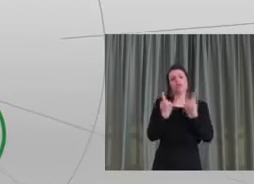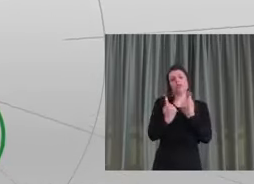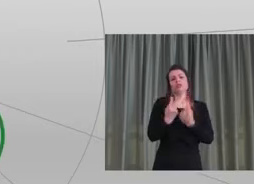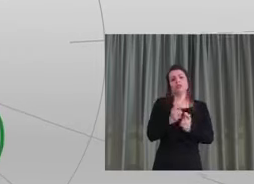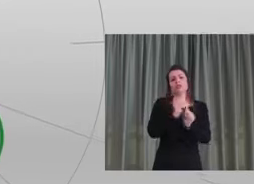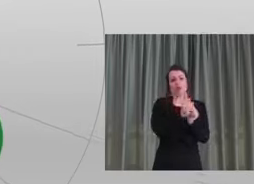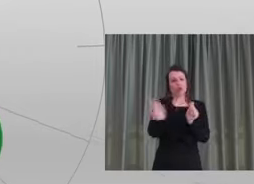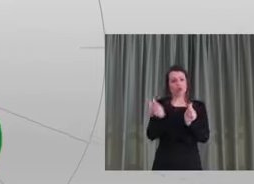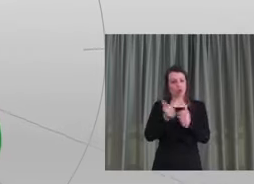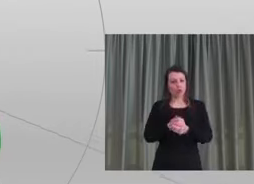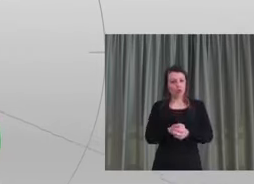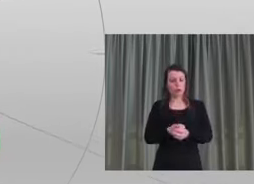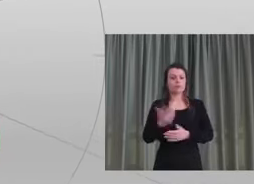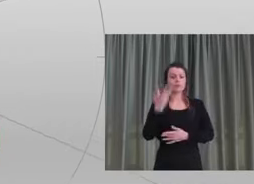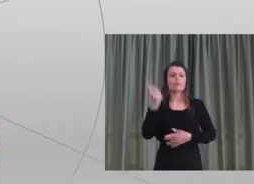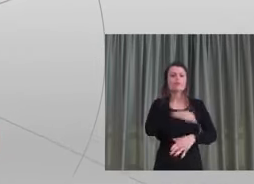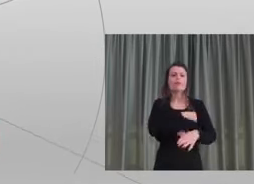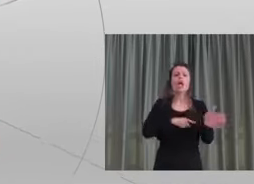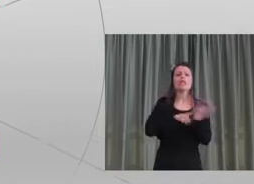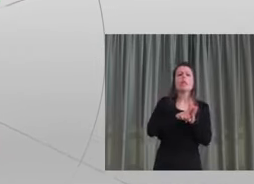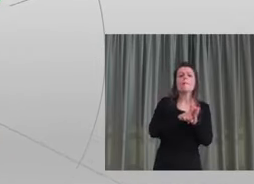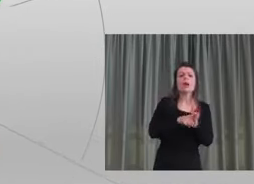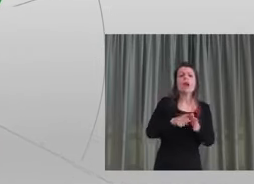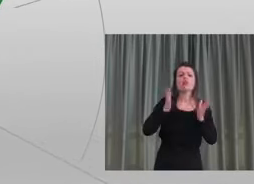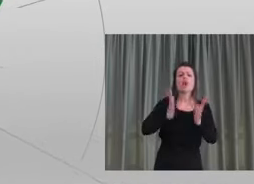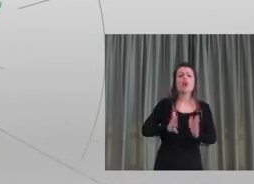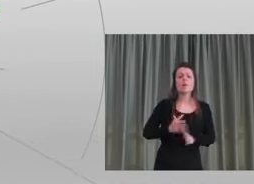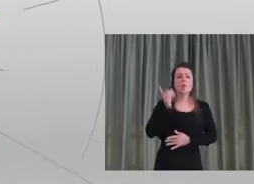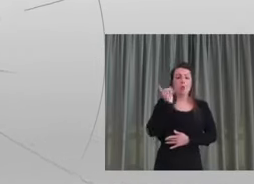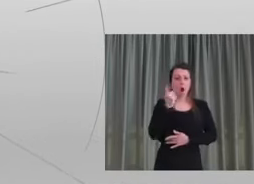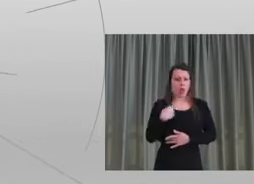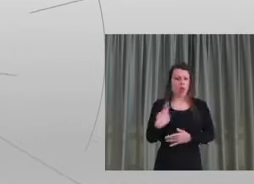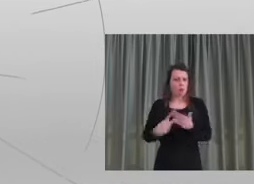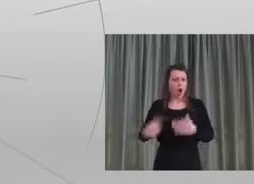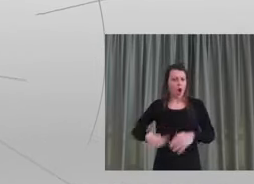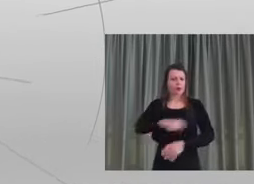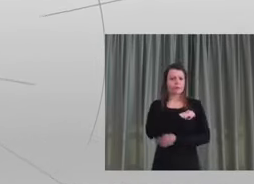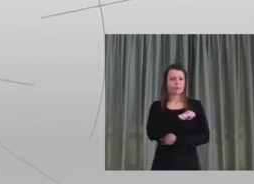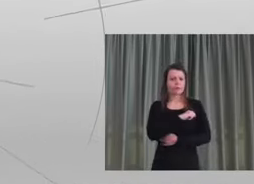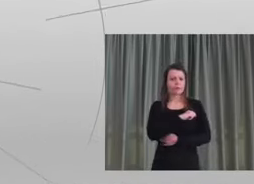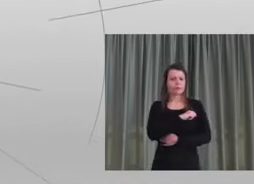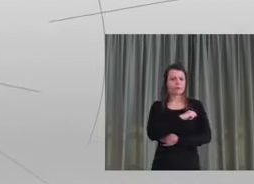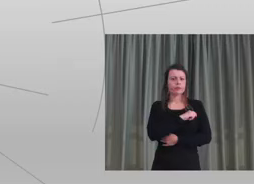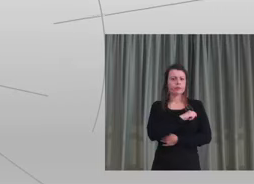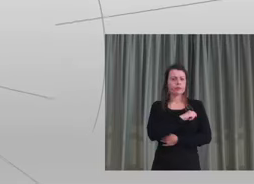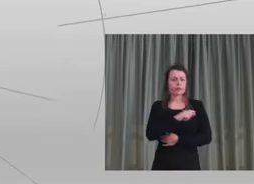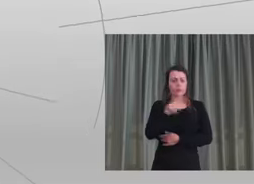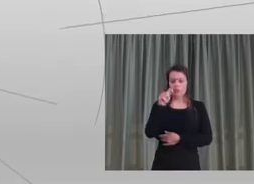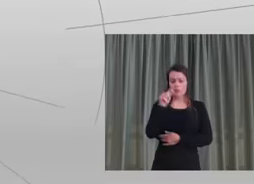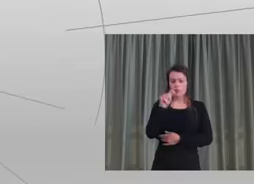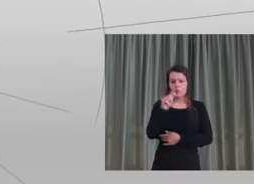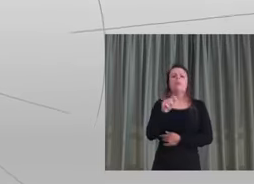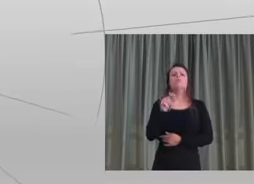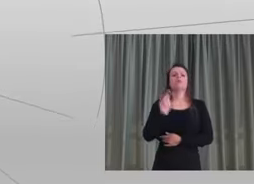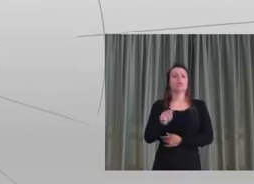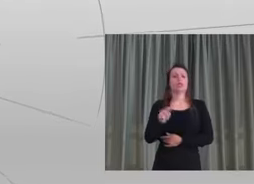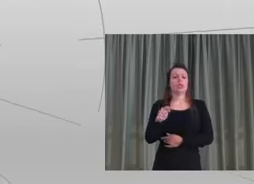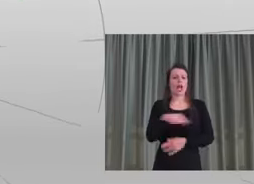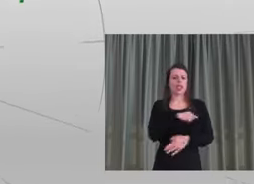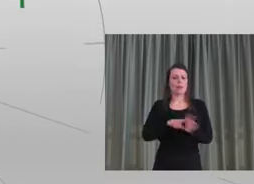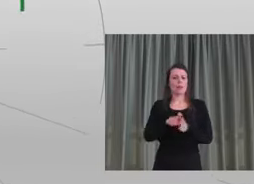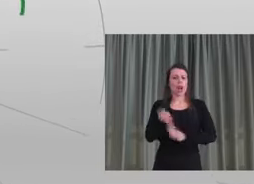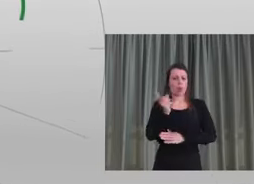la temperatura corporea ci misuriamo la febbre e digitiamo qual è la temperatura poi abbiamo